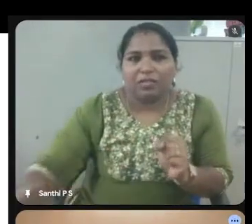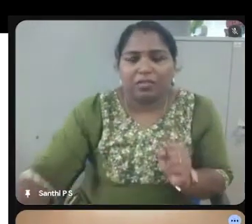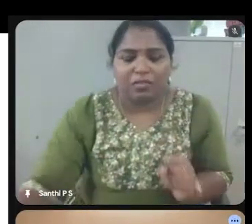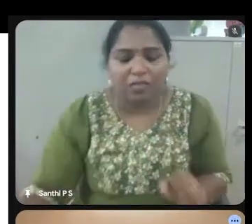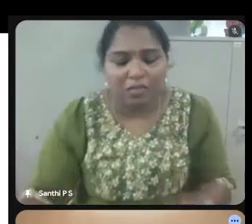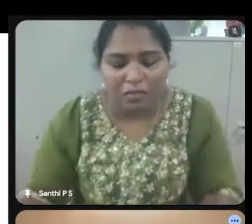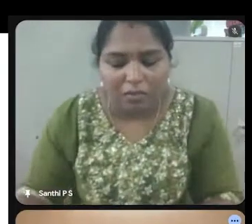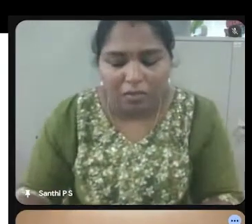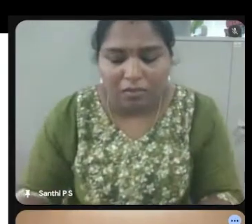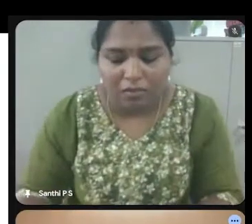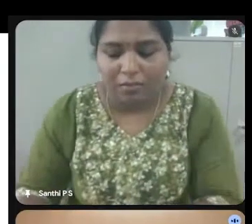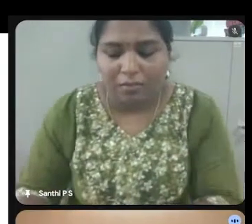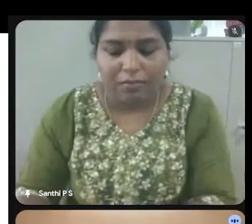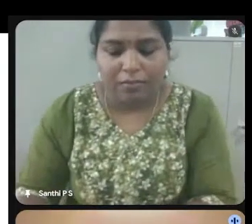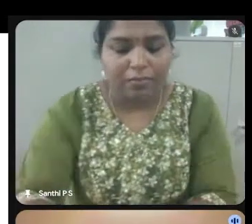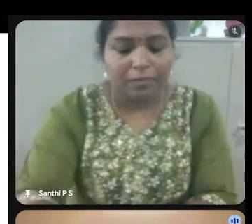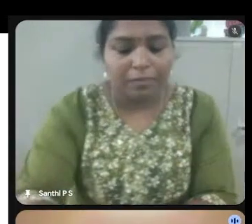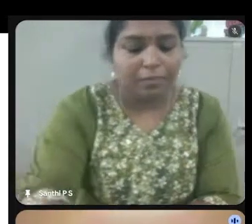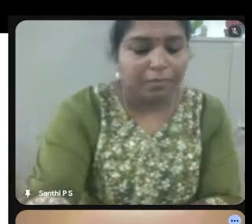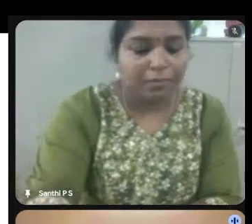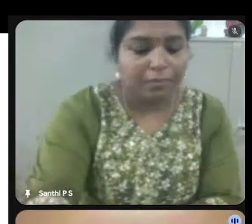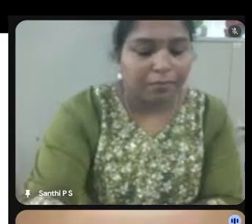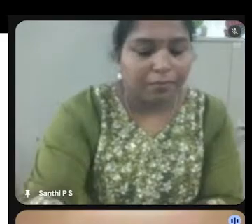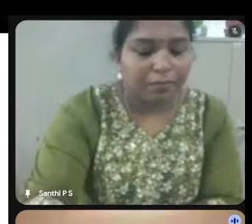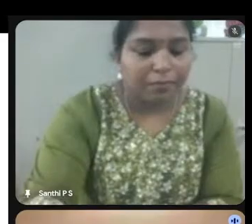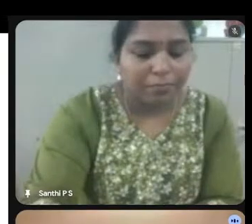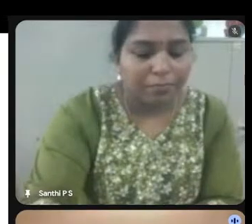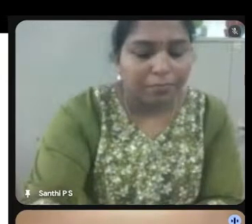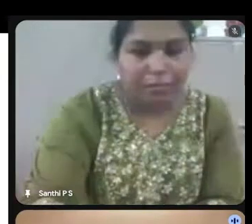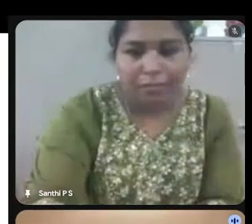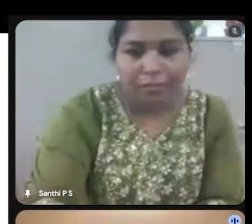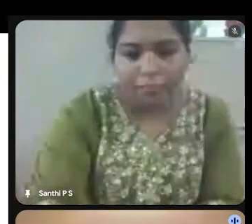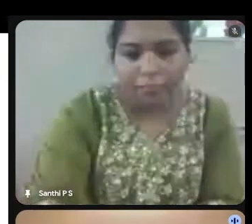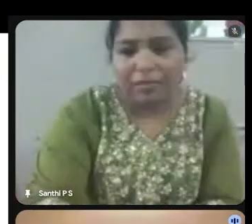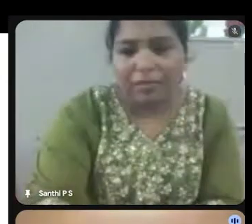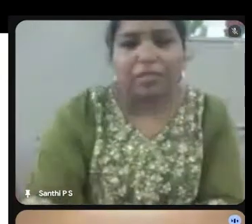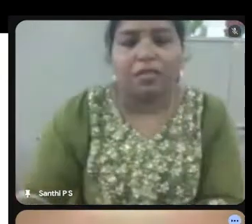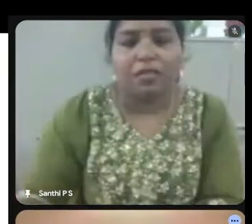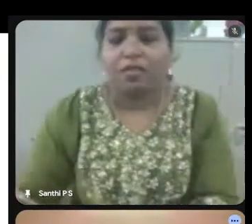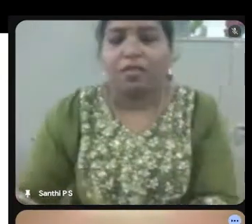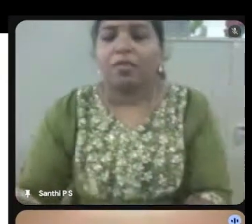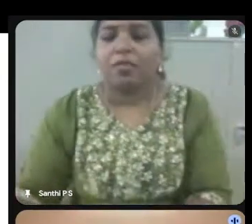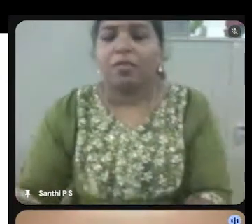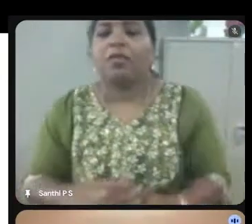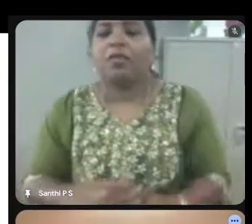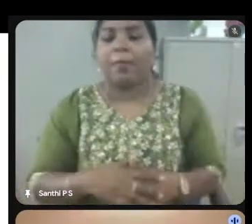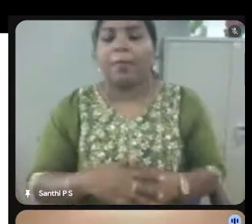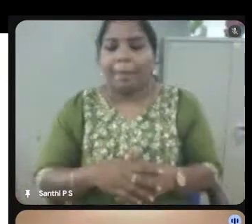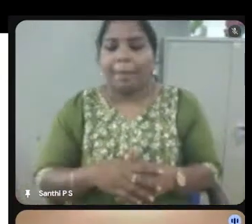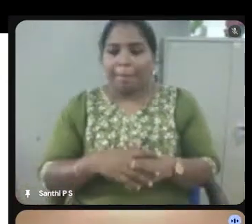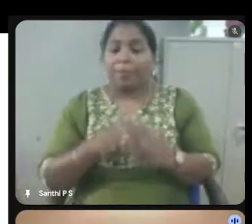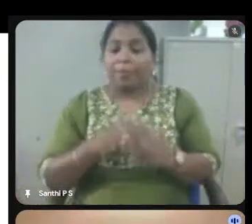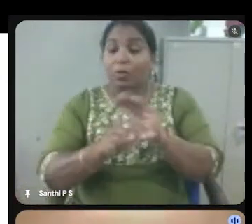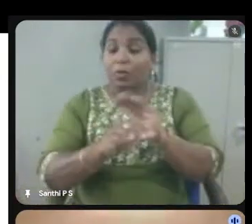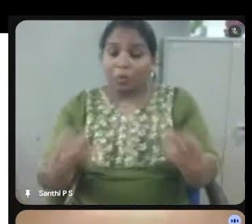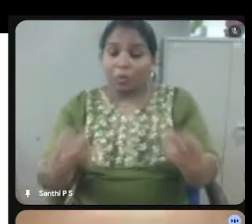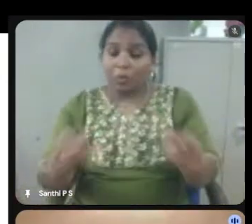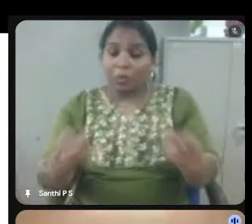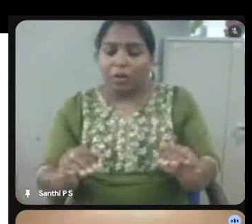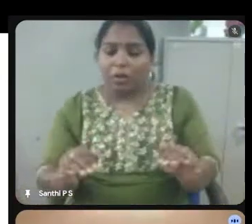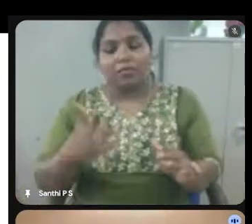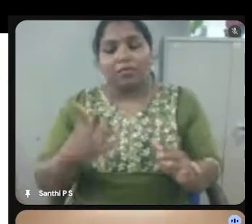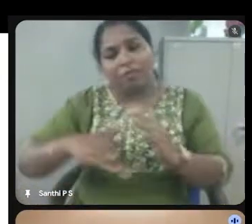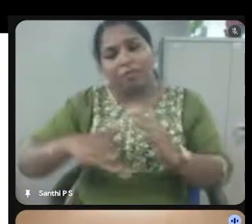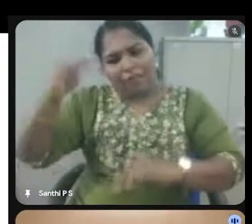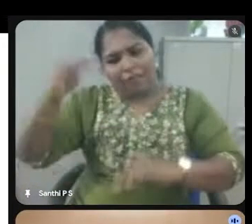കാണപ്പെടുന്നത്. അത് കഴിഞ്ഞിട്ട് നല്ല ഉറക്കം കിട്ടാത്ത അവസ്ഥ, അതായത് സ്ലീപ്പ്, അത് കുട്ടികൾ മാത്രമല്ല വലിയ ആൾക്കാർക്കും